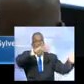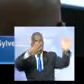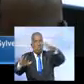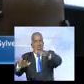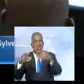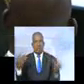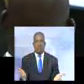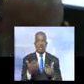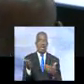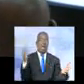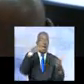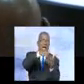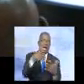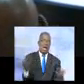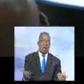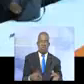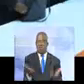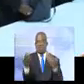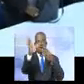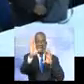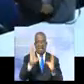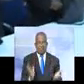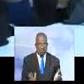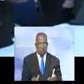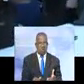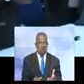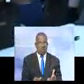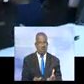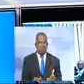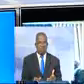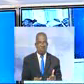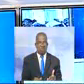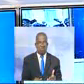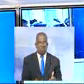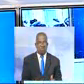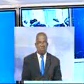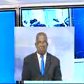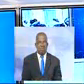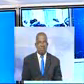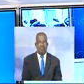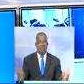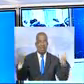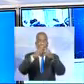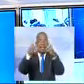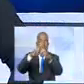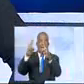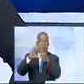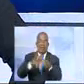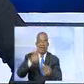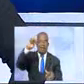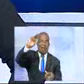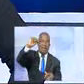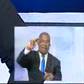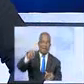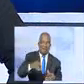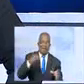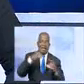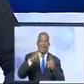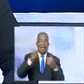à plus de 100 millions d'habitants d'ici à 2020. La ville de Mans, dans l'ouest de la Côte